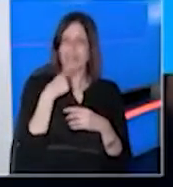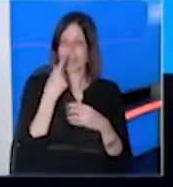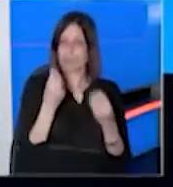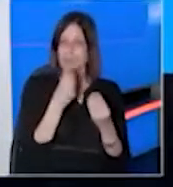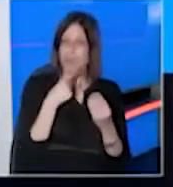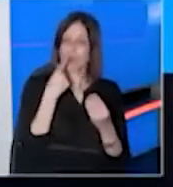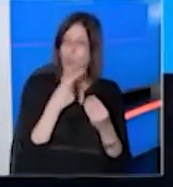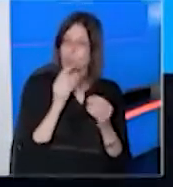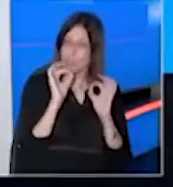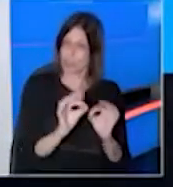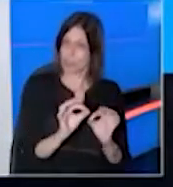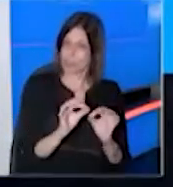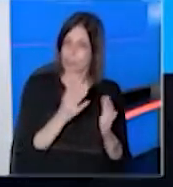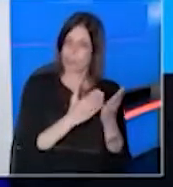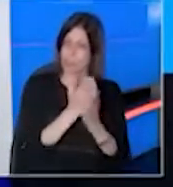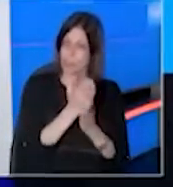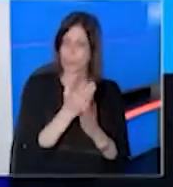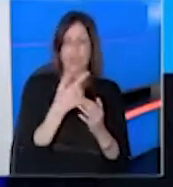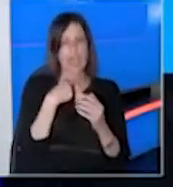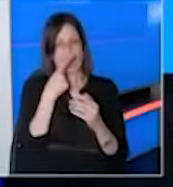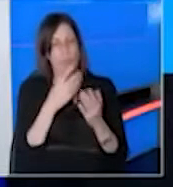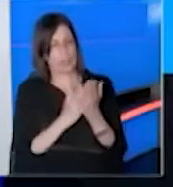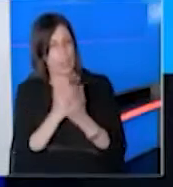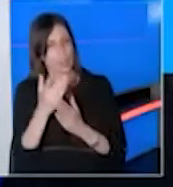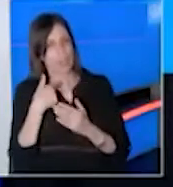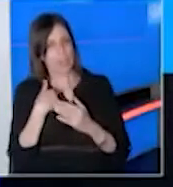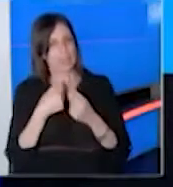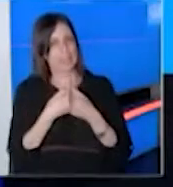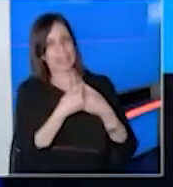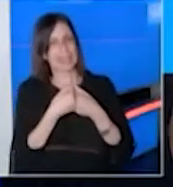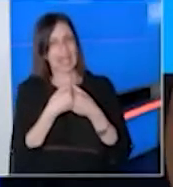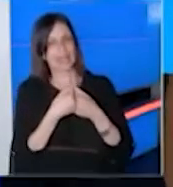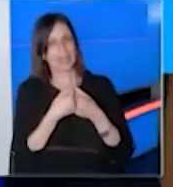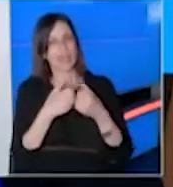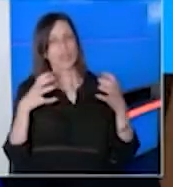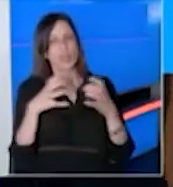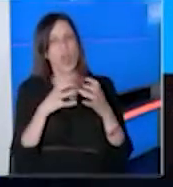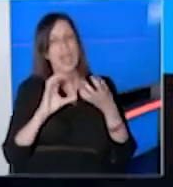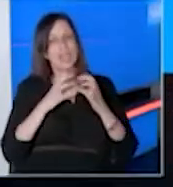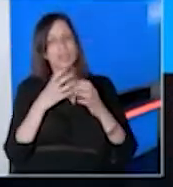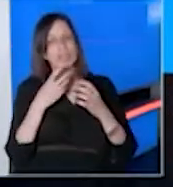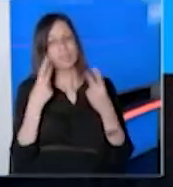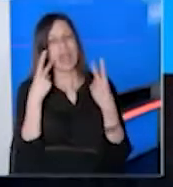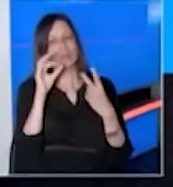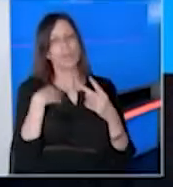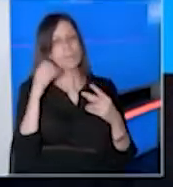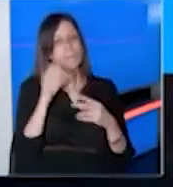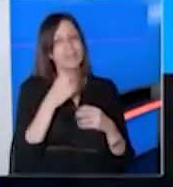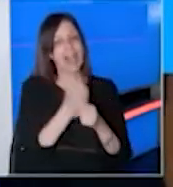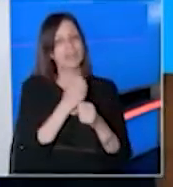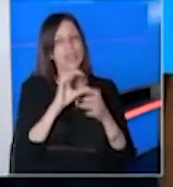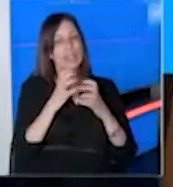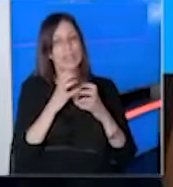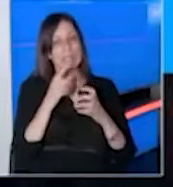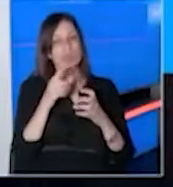גילוי נאות. הגילוי הכי נאות. כן. אני אתגרתי את התנועה הקיבוצית בערכים שלה בדיוק. באתי לעשות קיבוץ שיתופי בנגב.